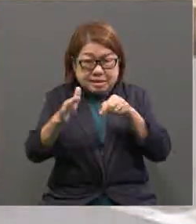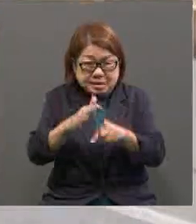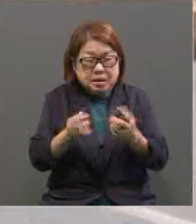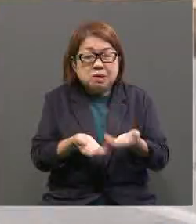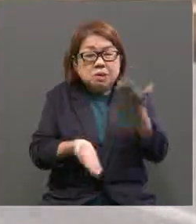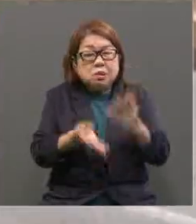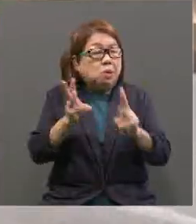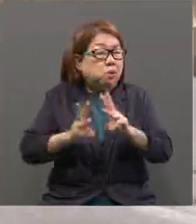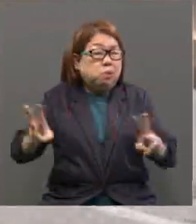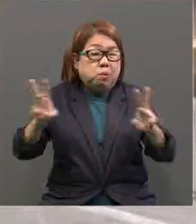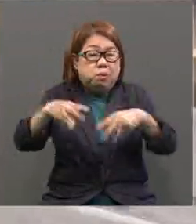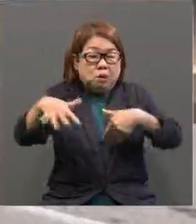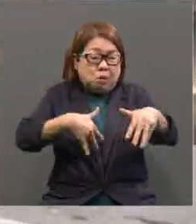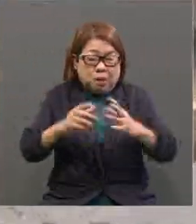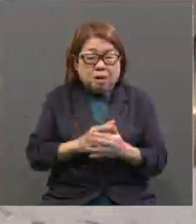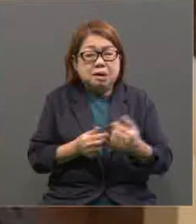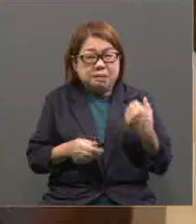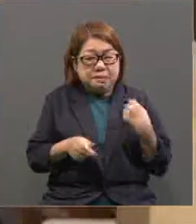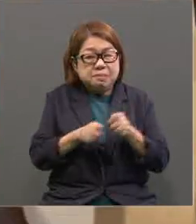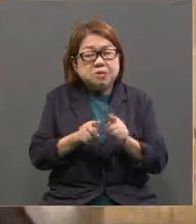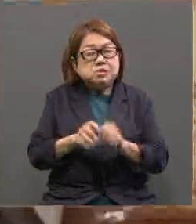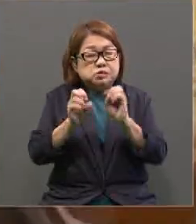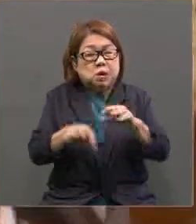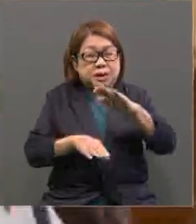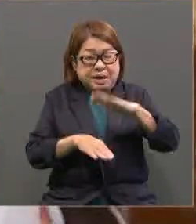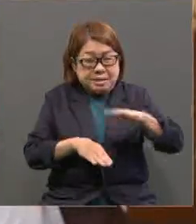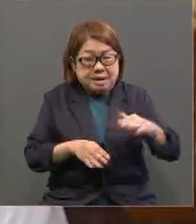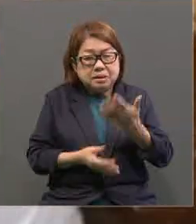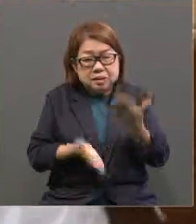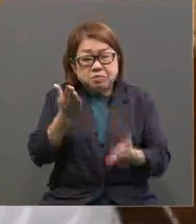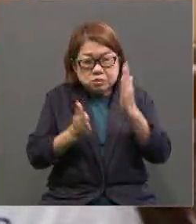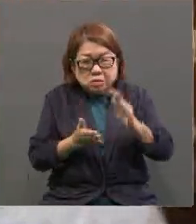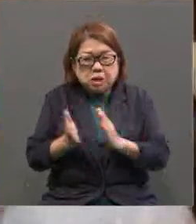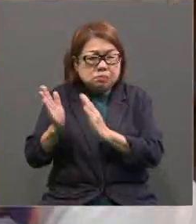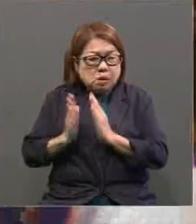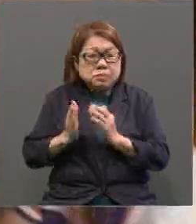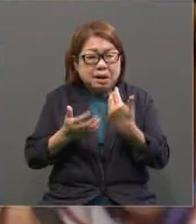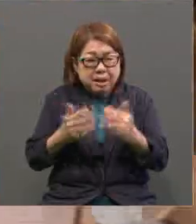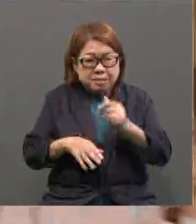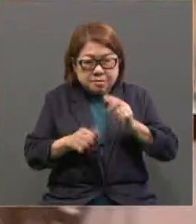ว่าเป็นการเพิ่มทักษะให้กับเด็กๆนะครับสามารถนำไปประยุกต์ใช้ที่ใดก็ได้นะ